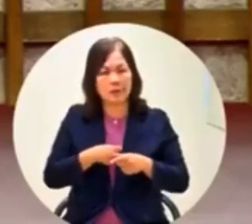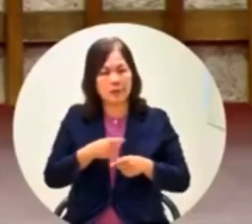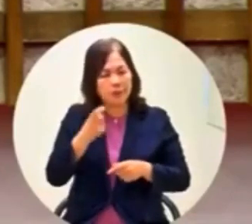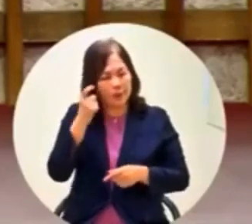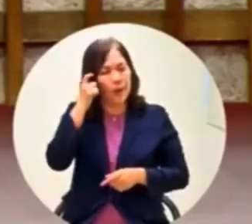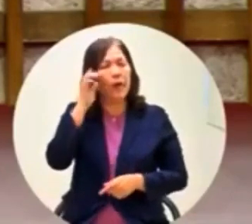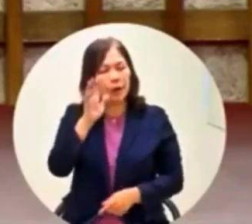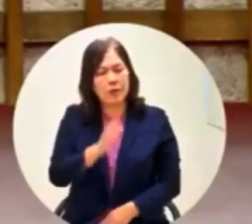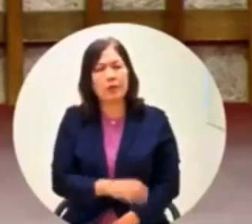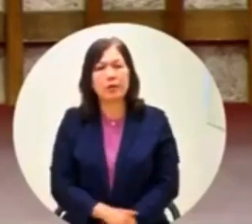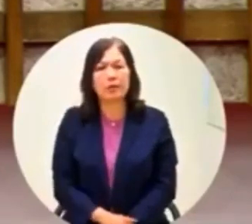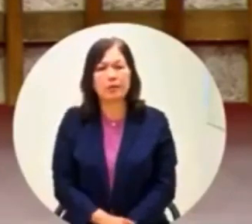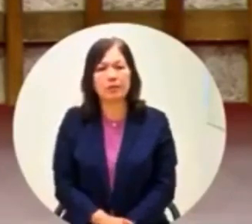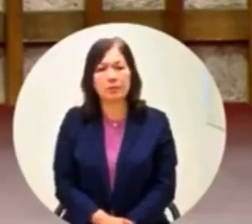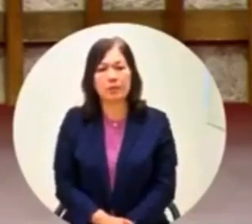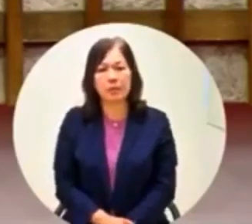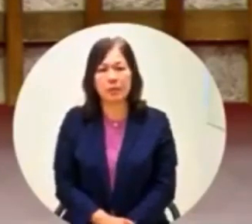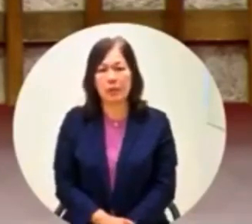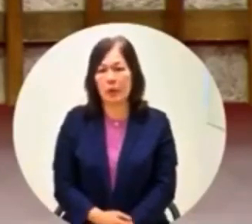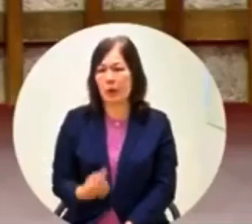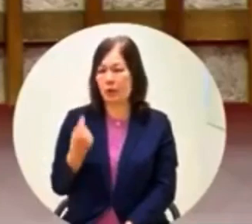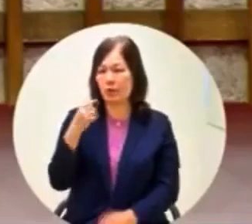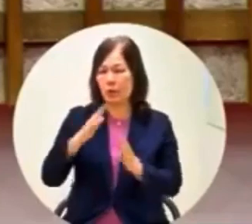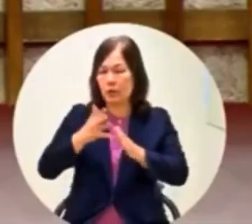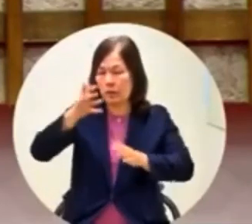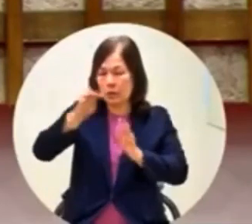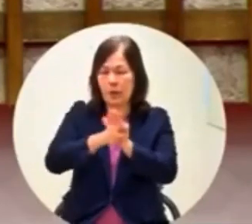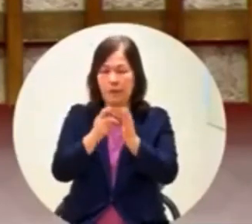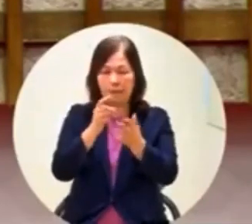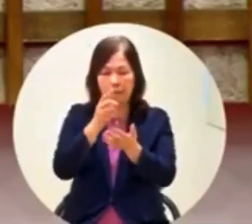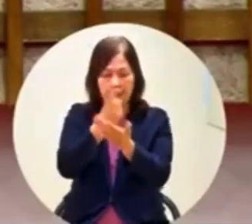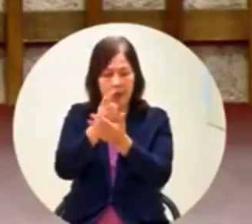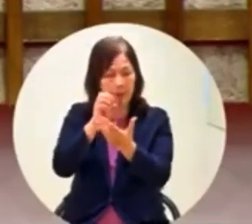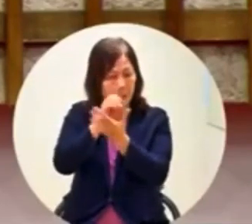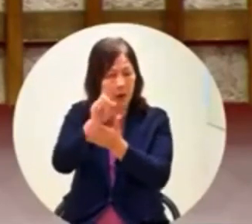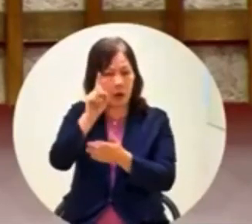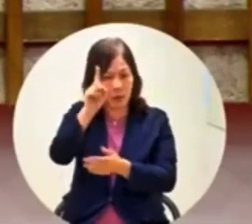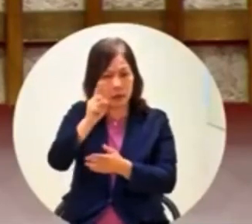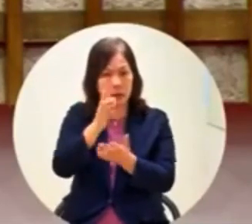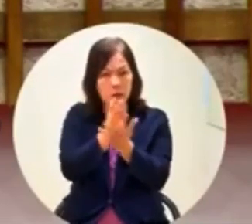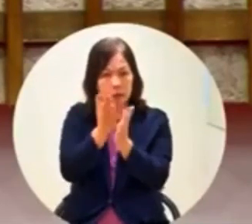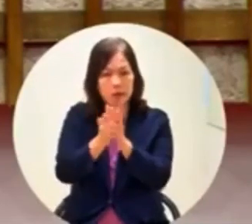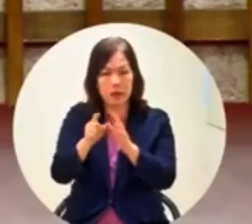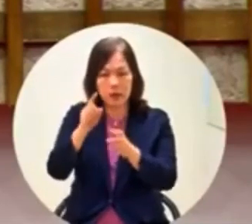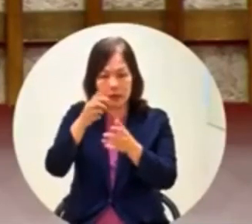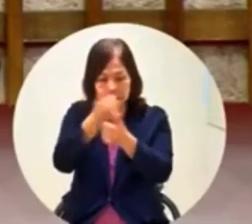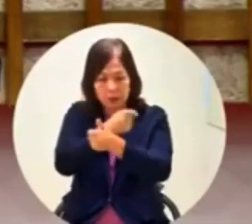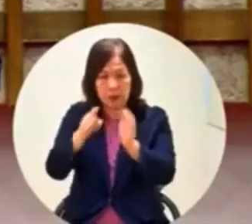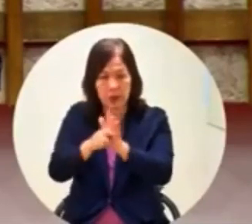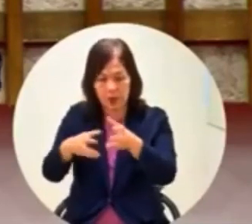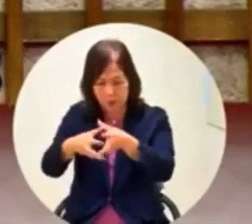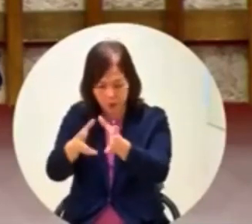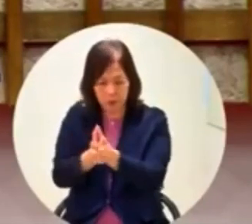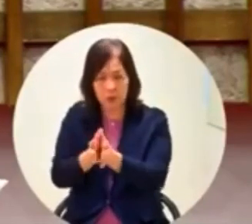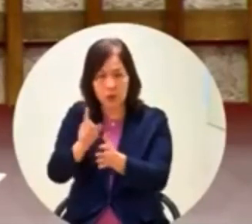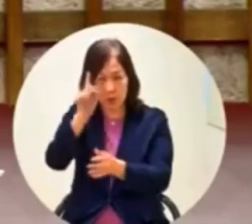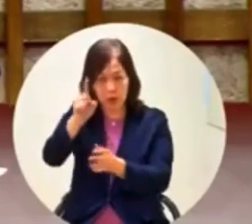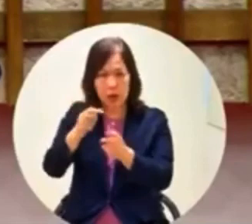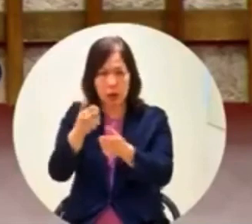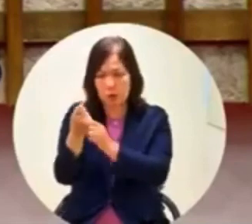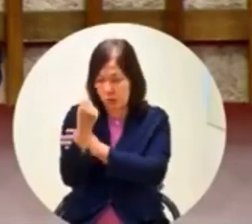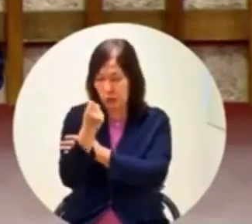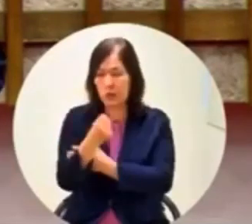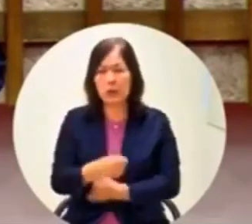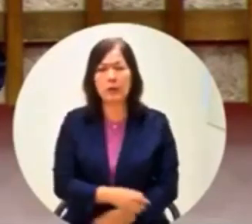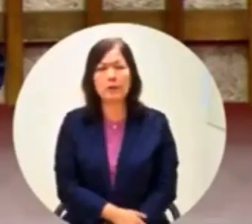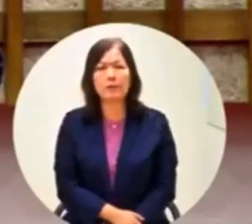我在想，昨天市长每报告一个项目，就代表一个团队的一个努力，每一个项